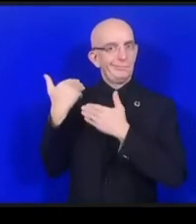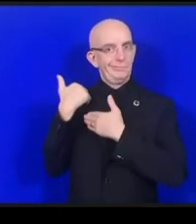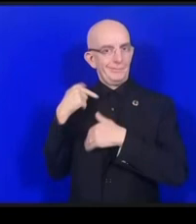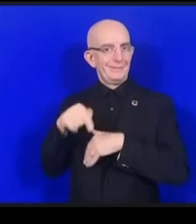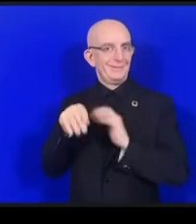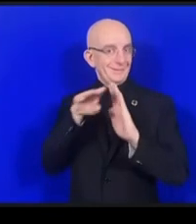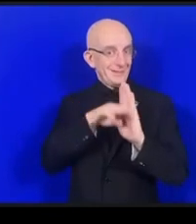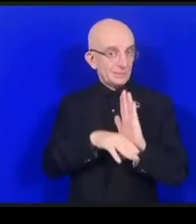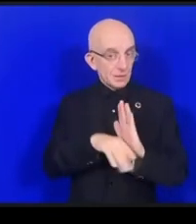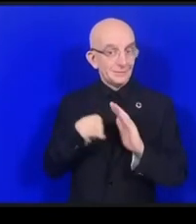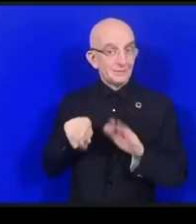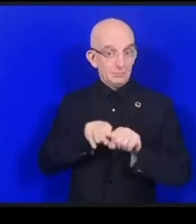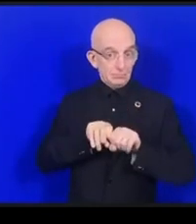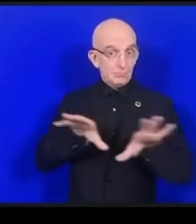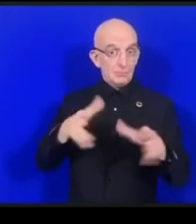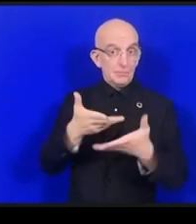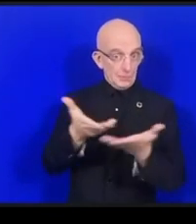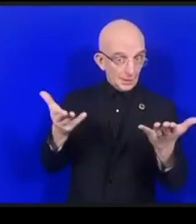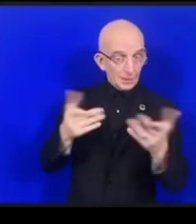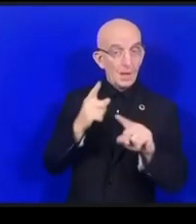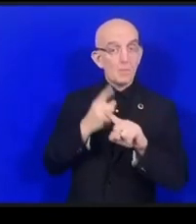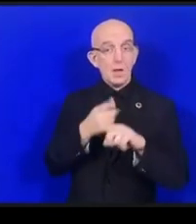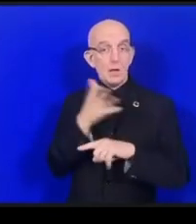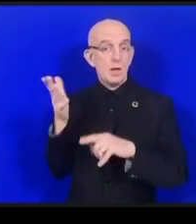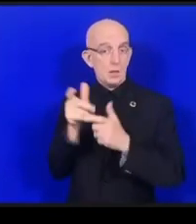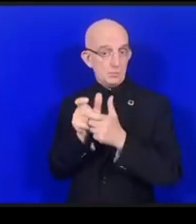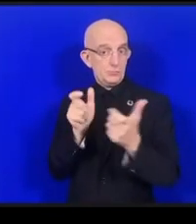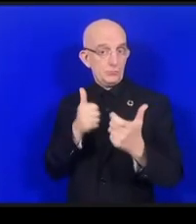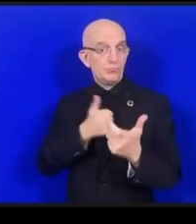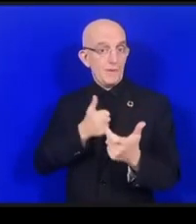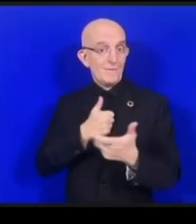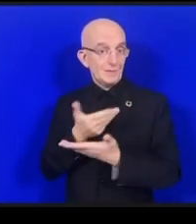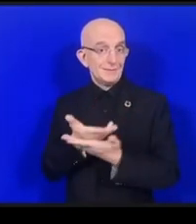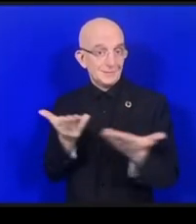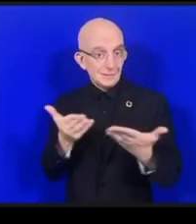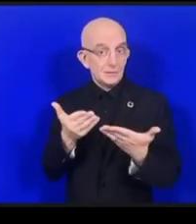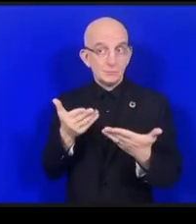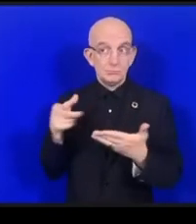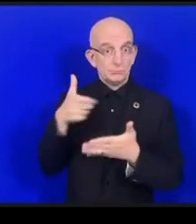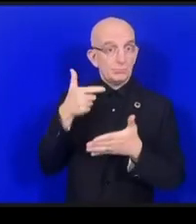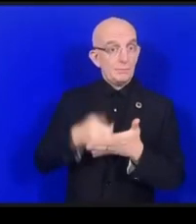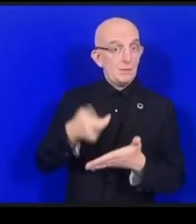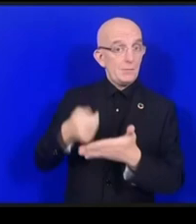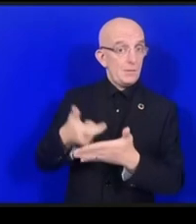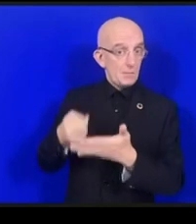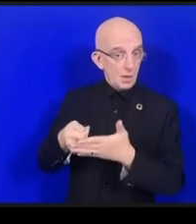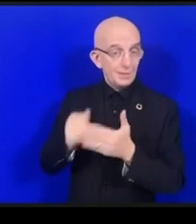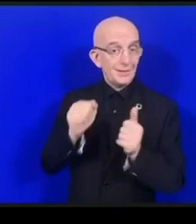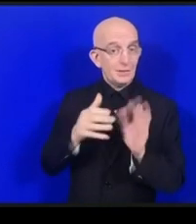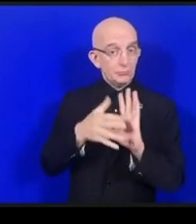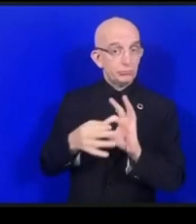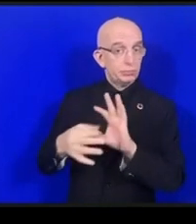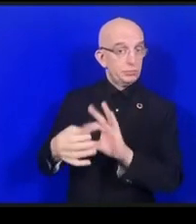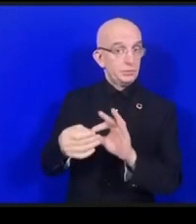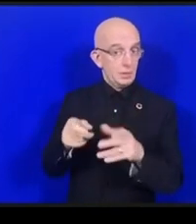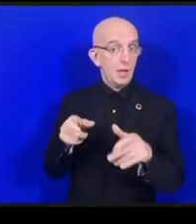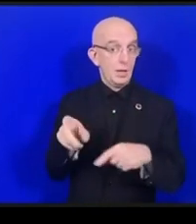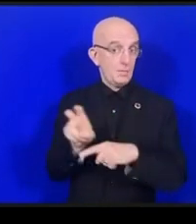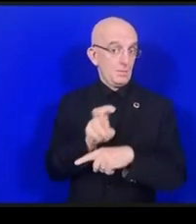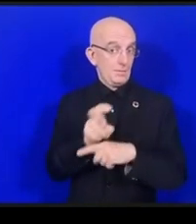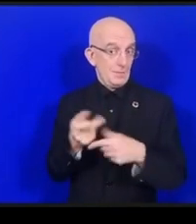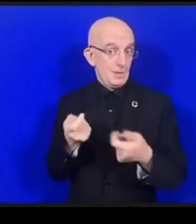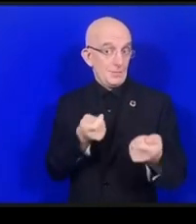вопросами сотрудничество государственного и частного секторов в области обеспечения процесса закупок